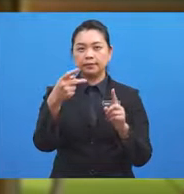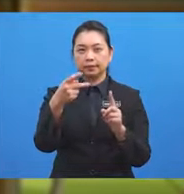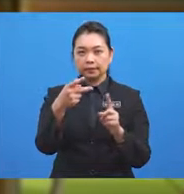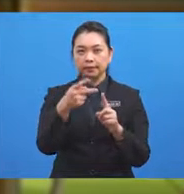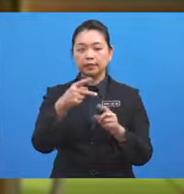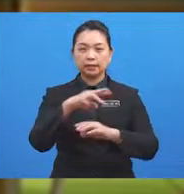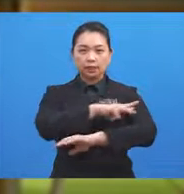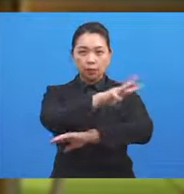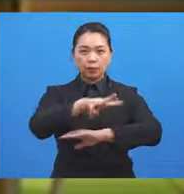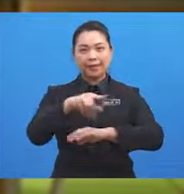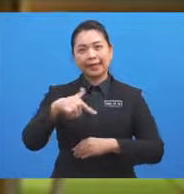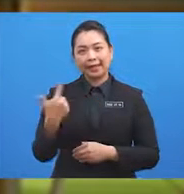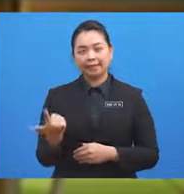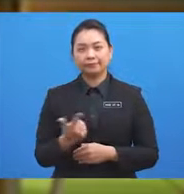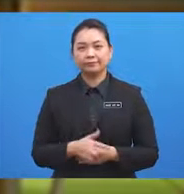lain.